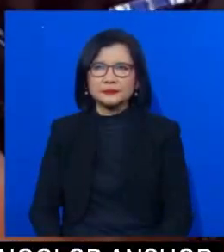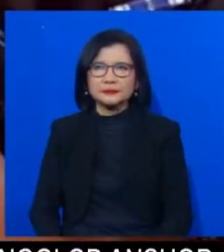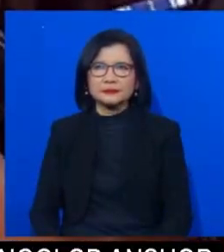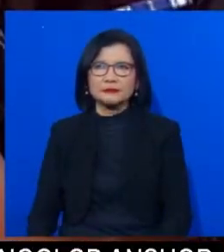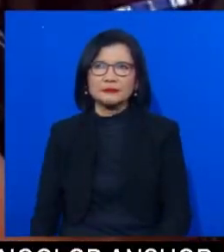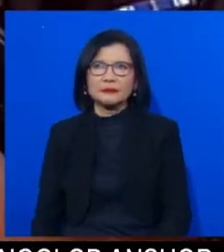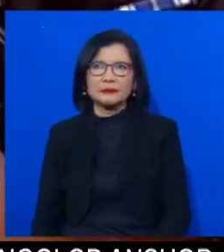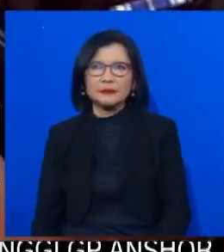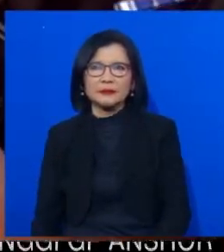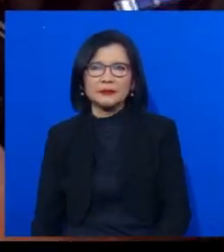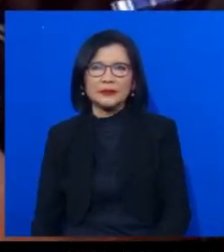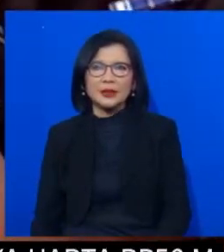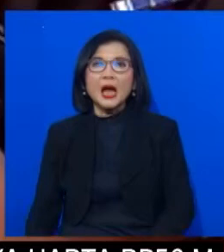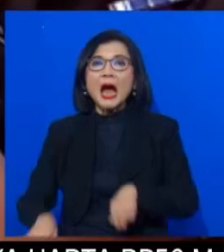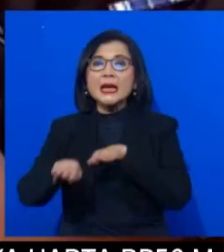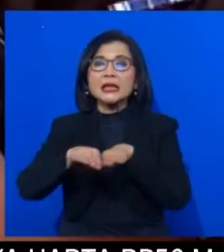Terkait persesuaian antara